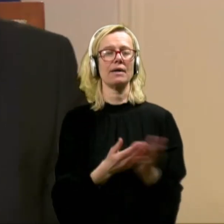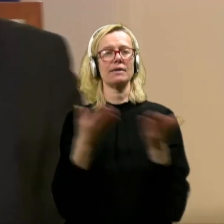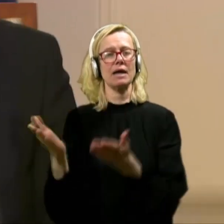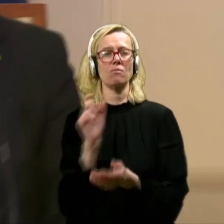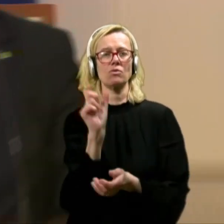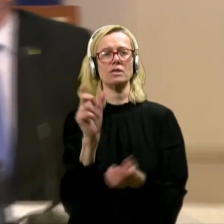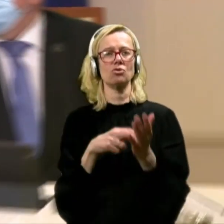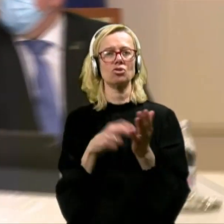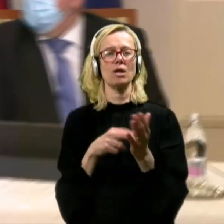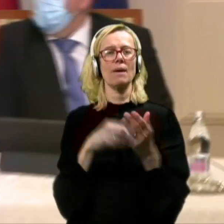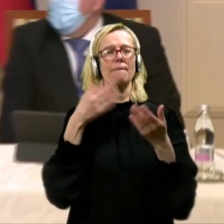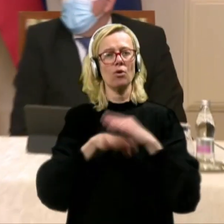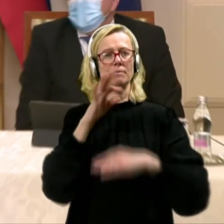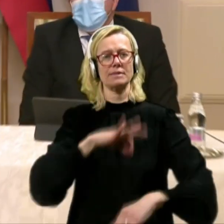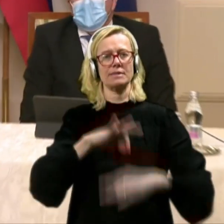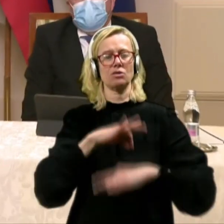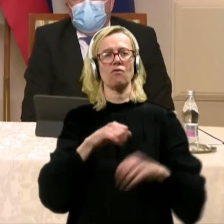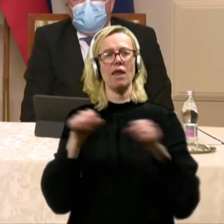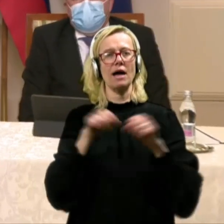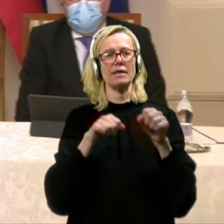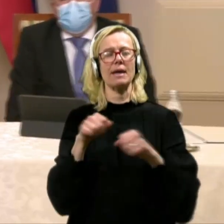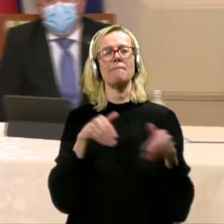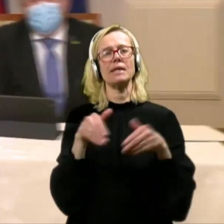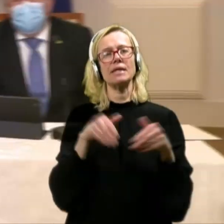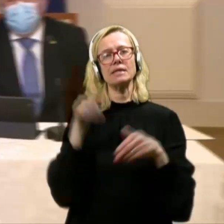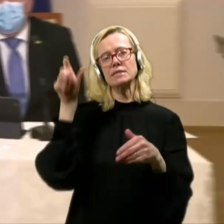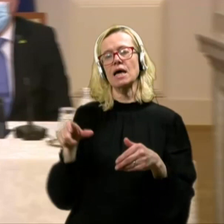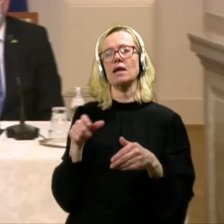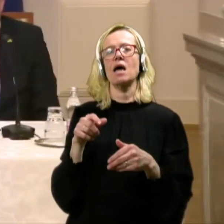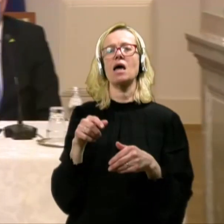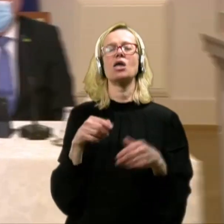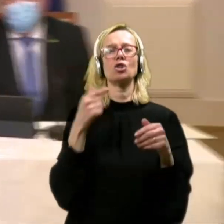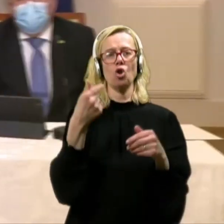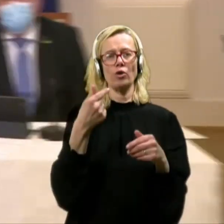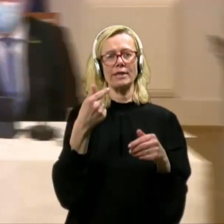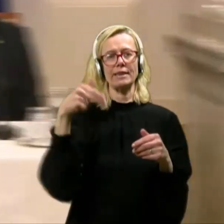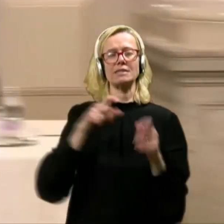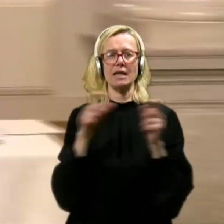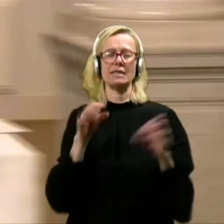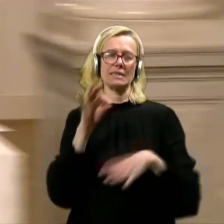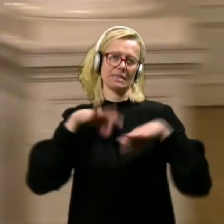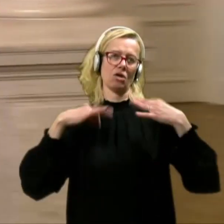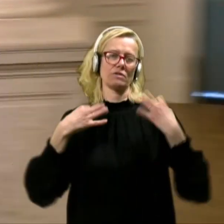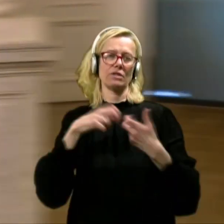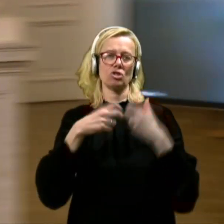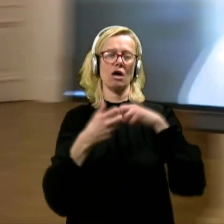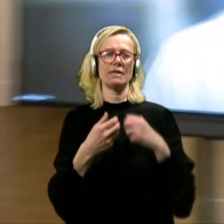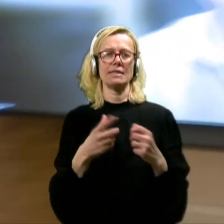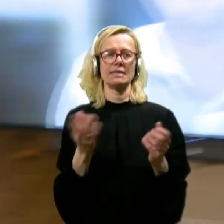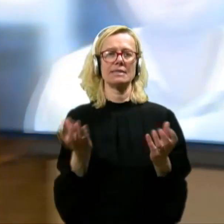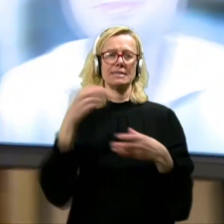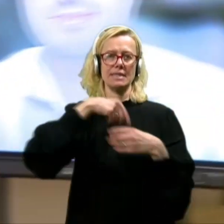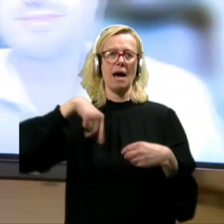besedo še podpredsedniku vlade, ministru Mateju Toninu, ki je zaradi zdravstvenih razlogov z nami nadaljavo.